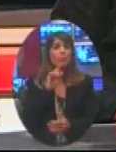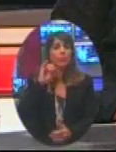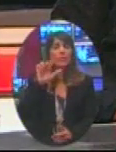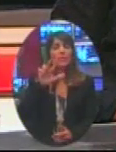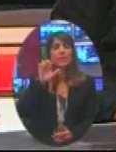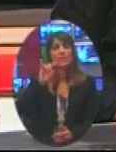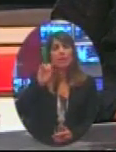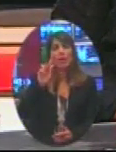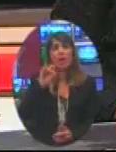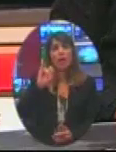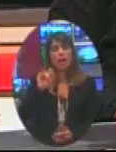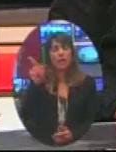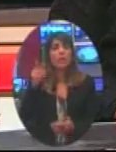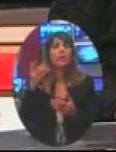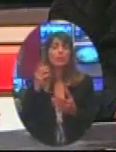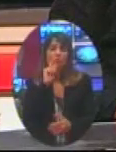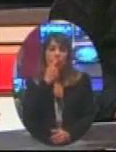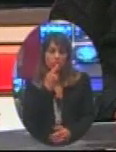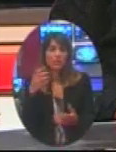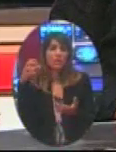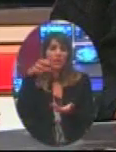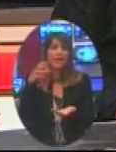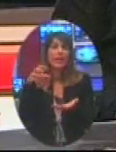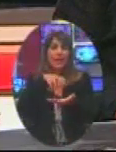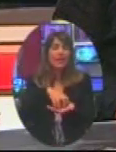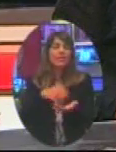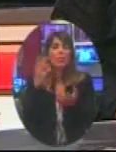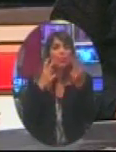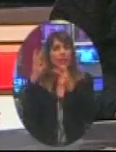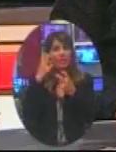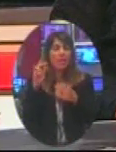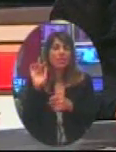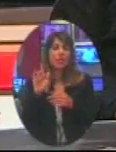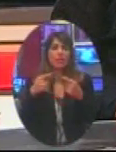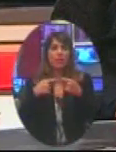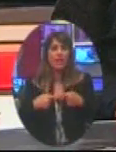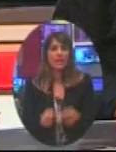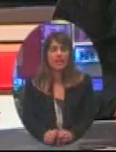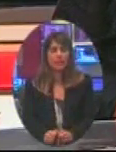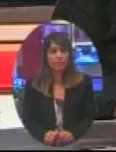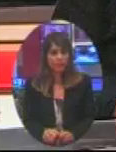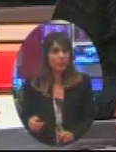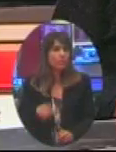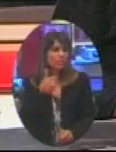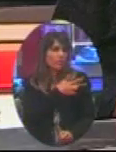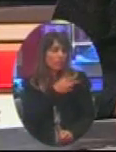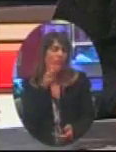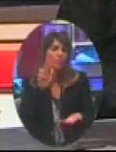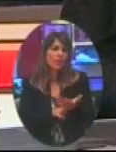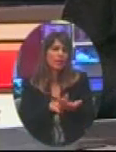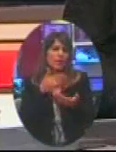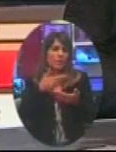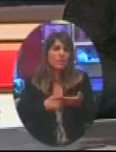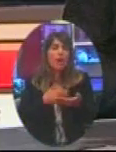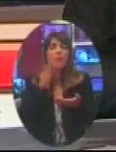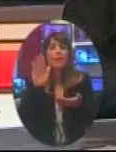שריכז מידע בדבר חשדות שונים נגד חברי כנסת. המפכ"ל הצדיק את עצם קיומו של המסמך, אבל בנוסף השווה